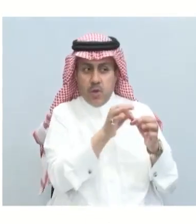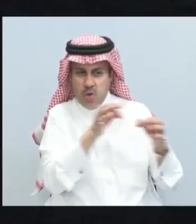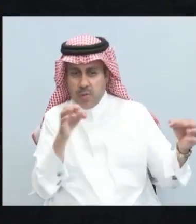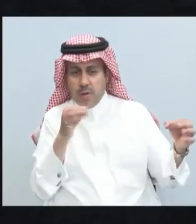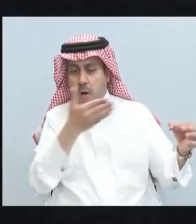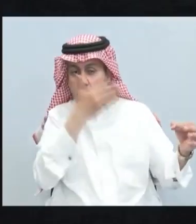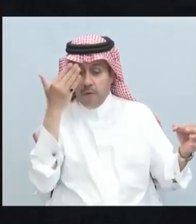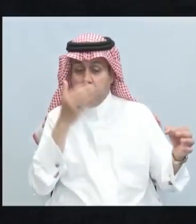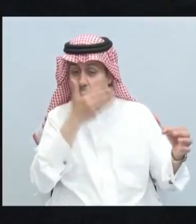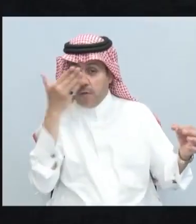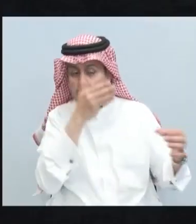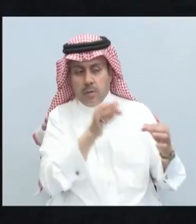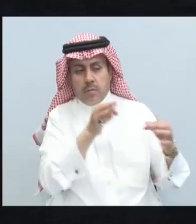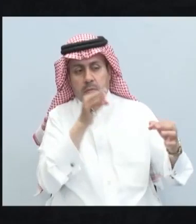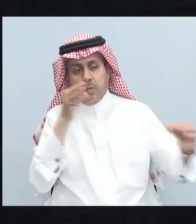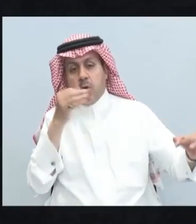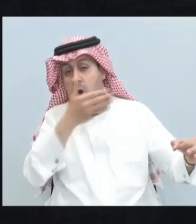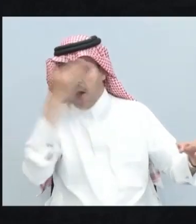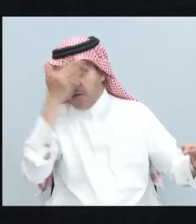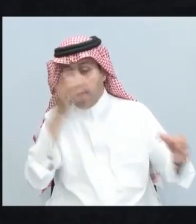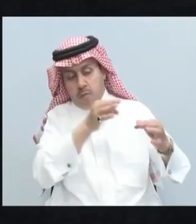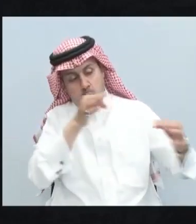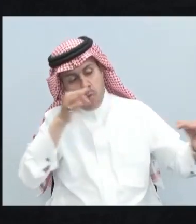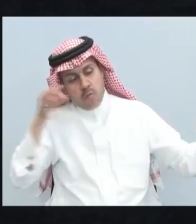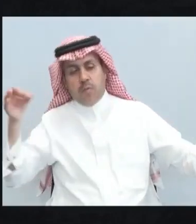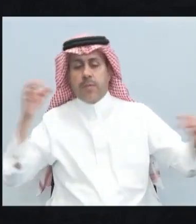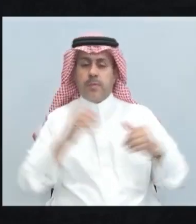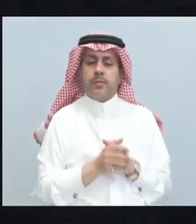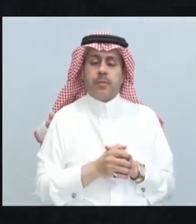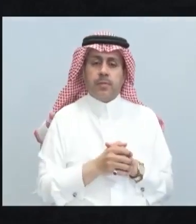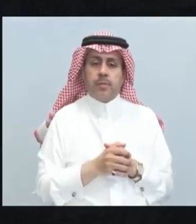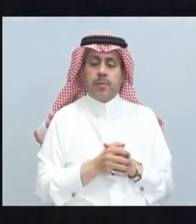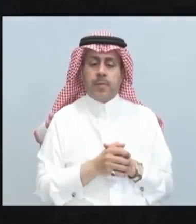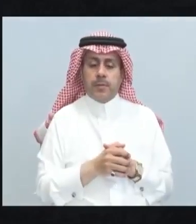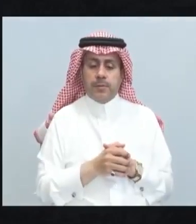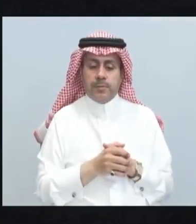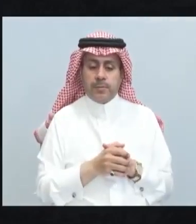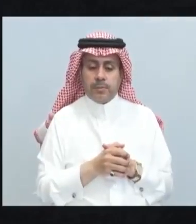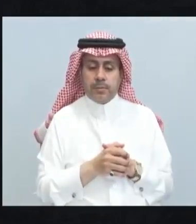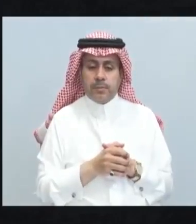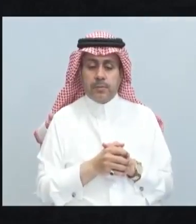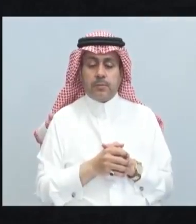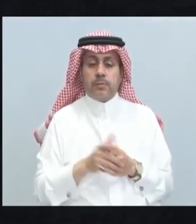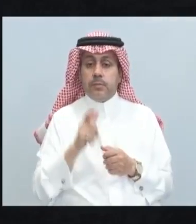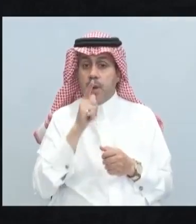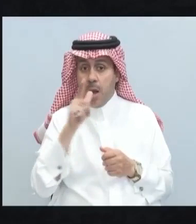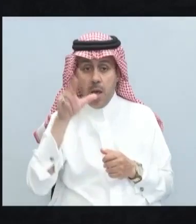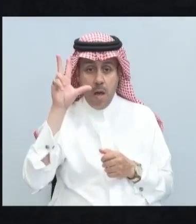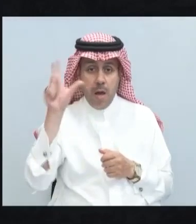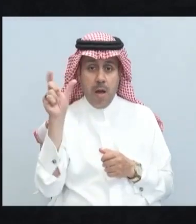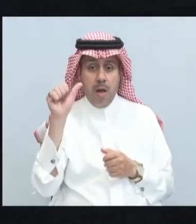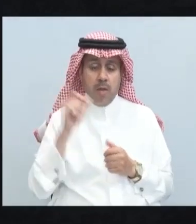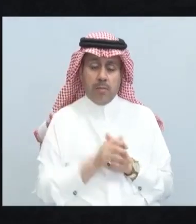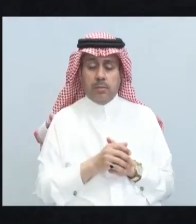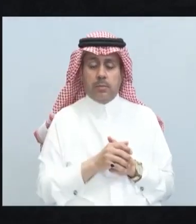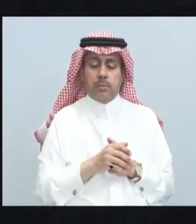الذنوب حتى القرا ينادي الانسان ان يبتعد عن تلكم المعاصي وتلكم الذنوب لذلك قال الناظم شكوت الى